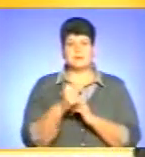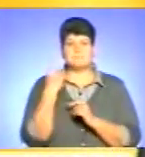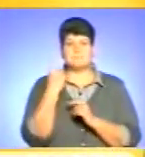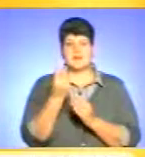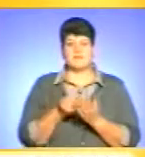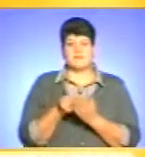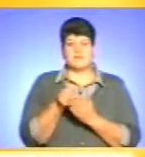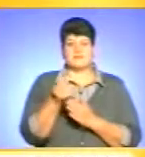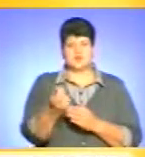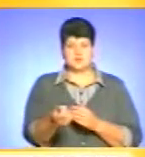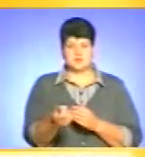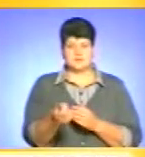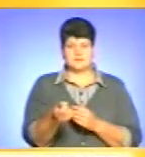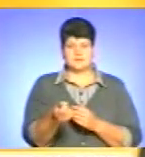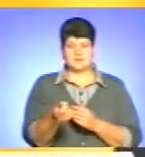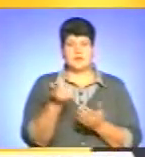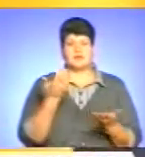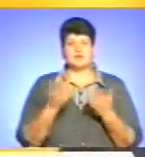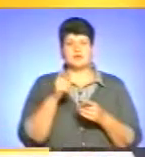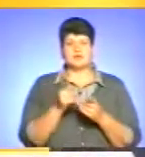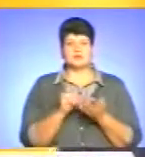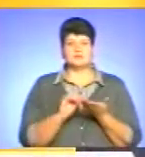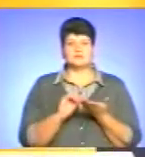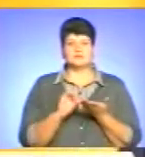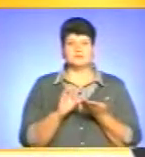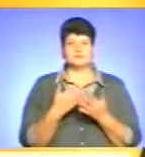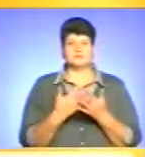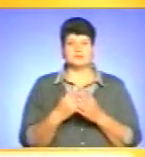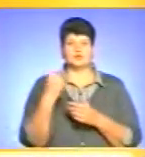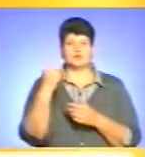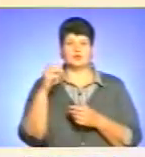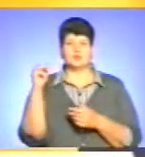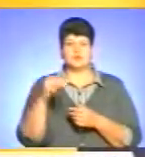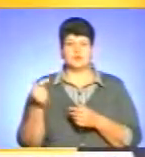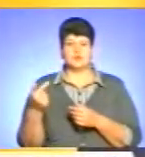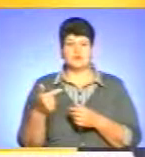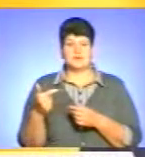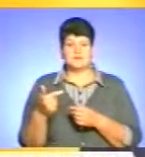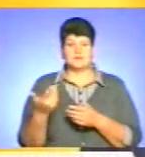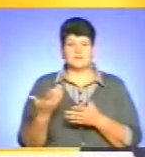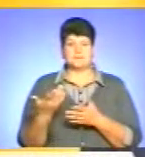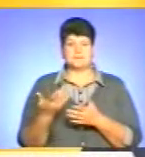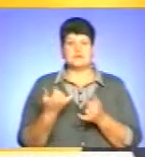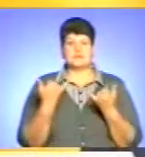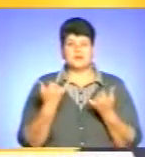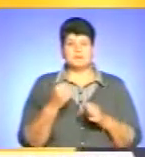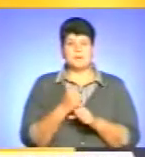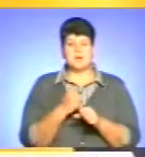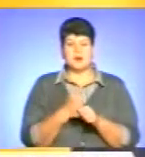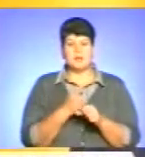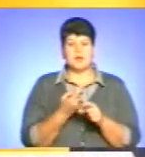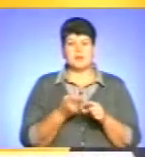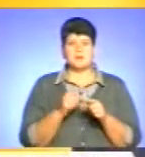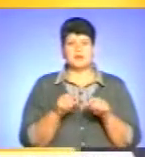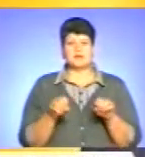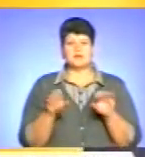внесок, так, первый взнос, который там исчисляется порядка там, ну, 100 тысяч гривен. И вот сейчас мы прорабатываем такое решение,